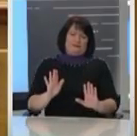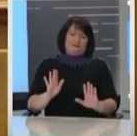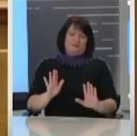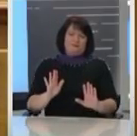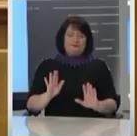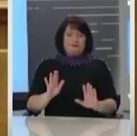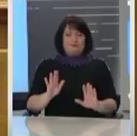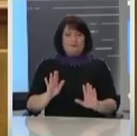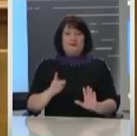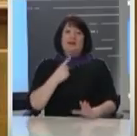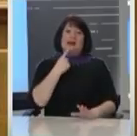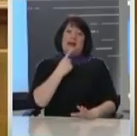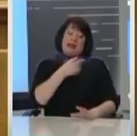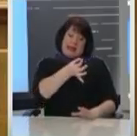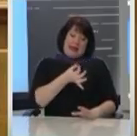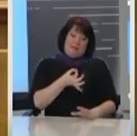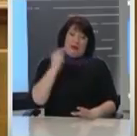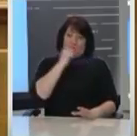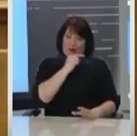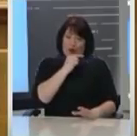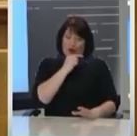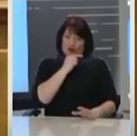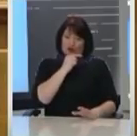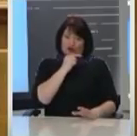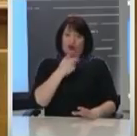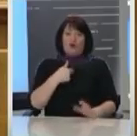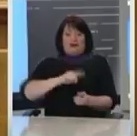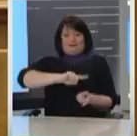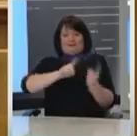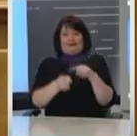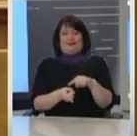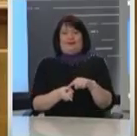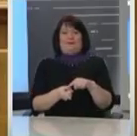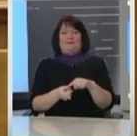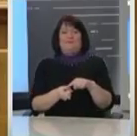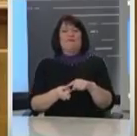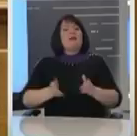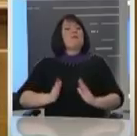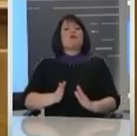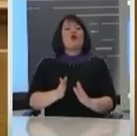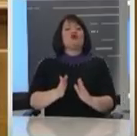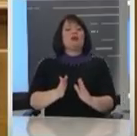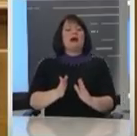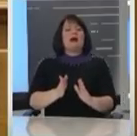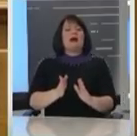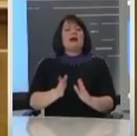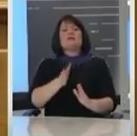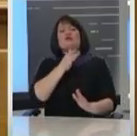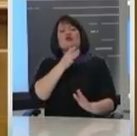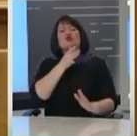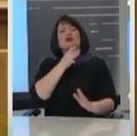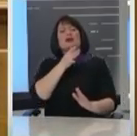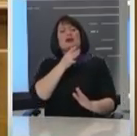των ημερών του, μας είπε ο κύριος Τσίπρας, αντιστράφηκε η πορεία της μερικής